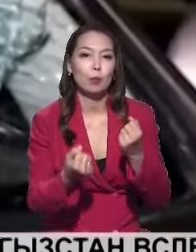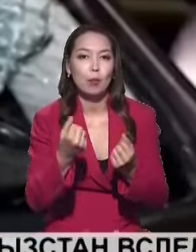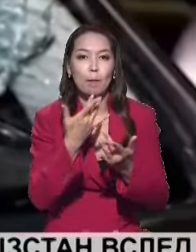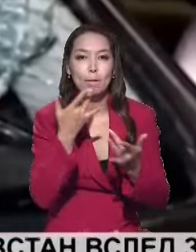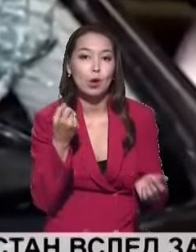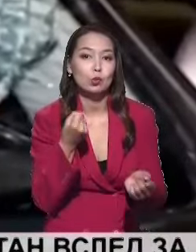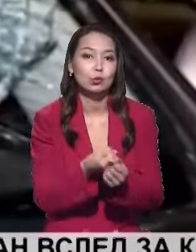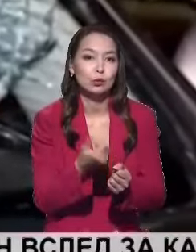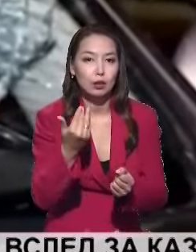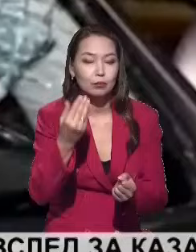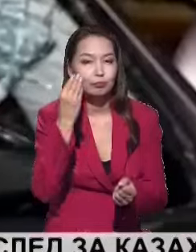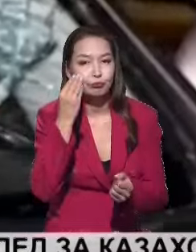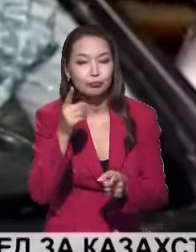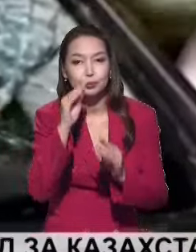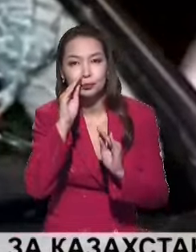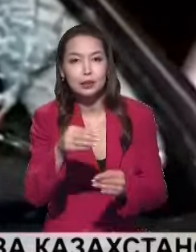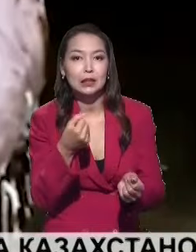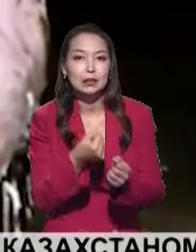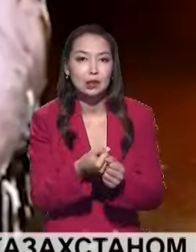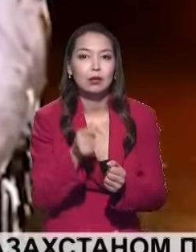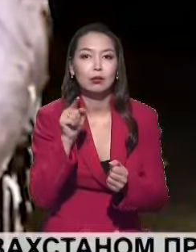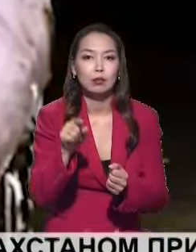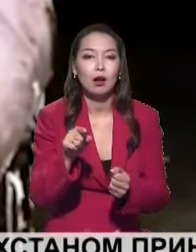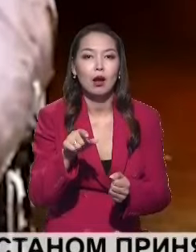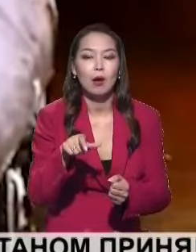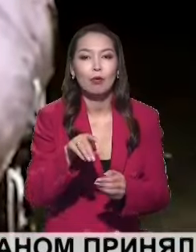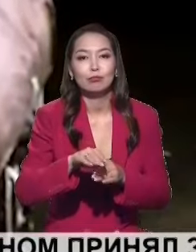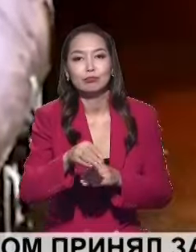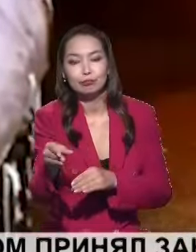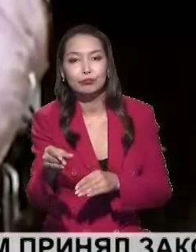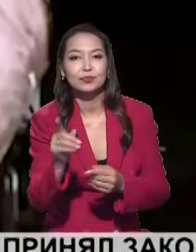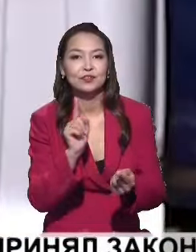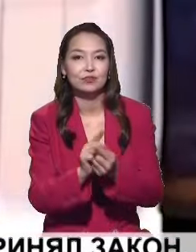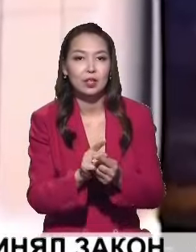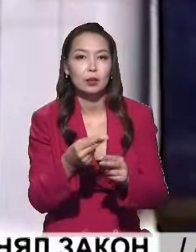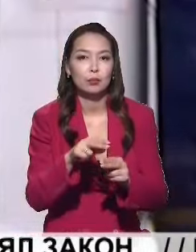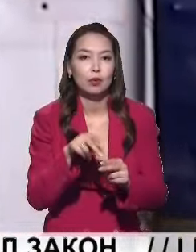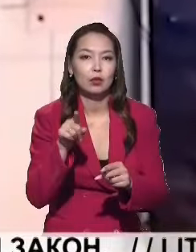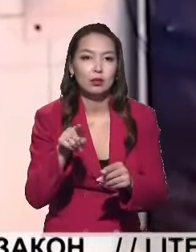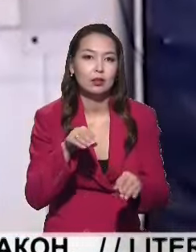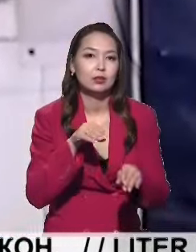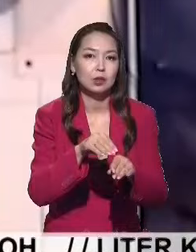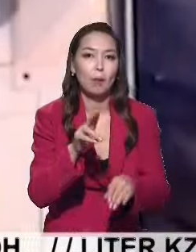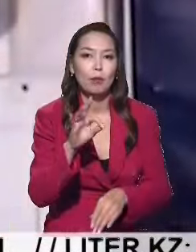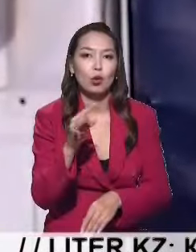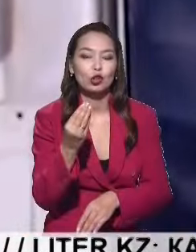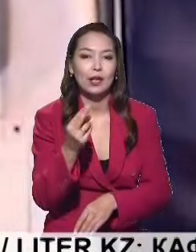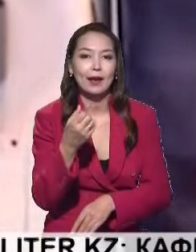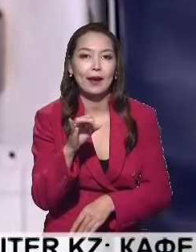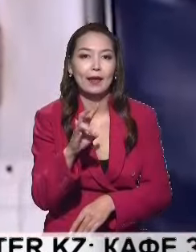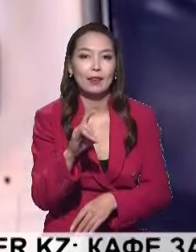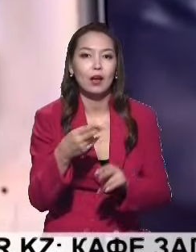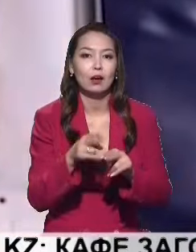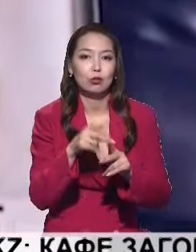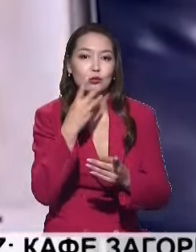удара опрокидывается, а виновника ДТП отбрасывает на полосу встречного движения. Там он врезается в следовавший Porsche Cayenne, который, в